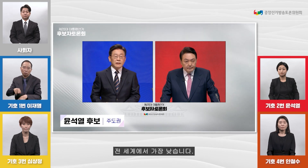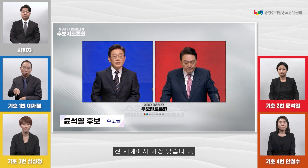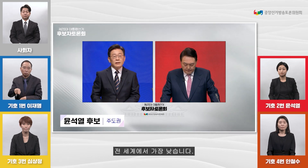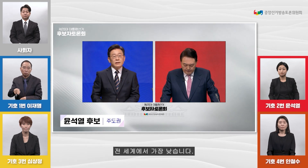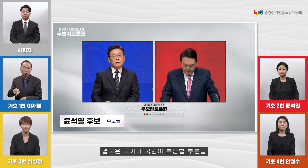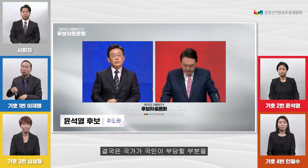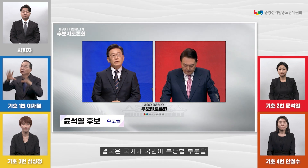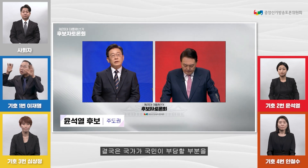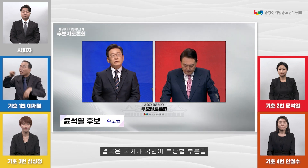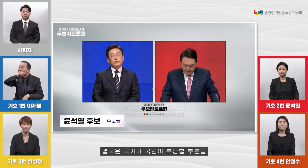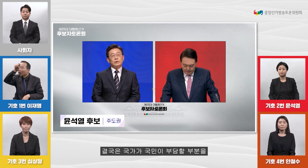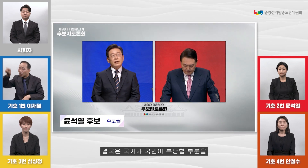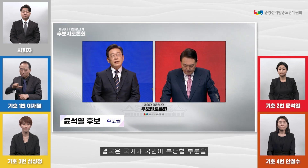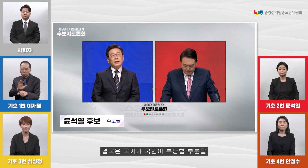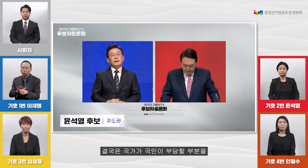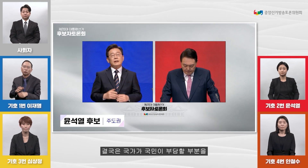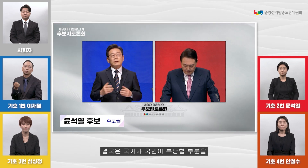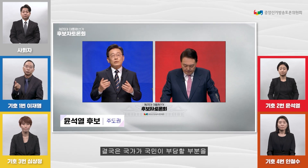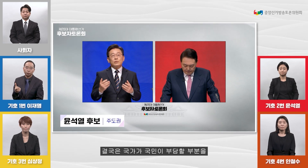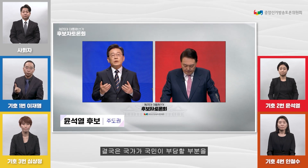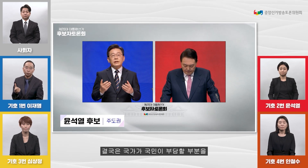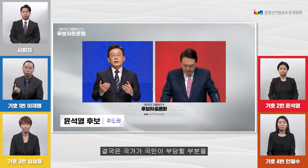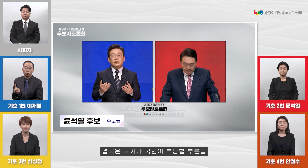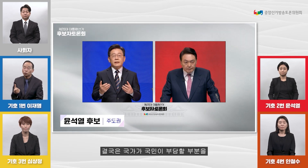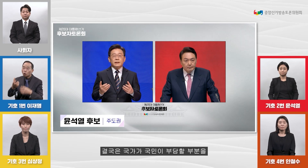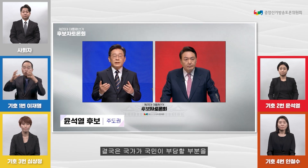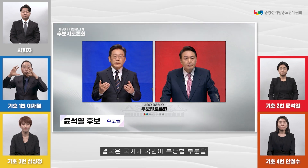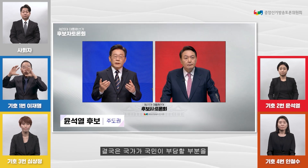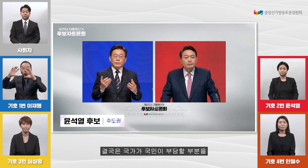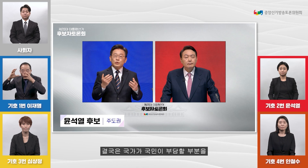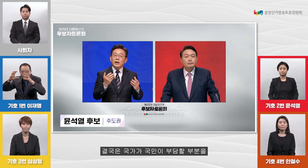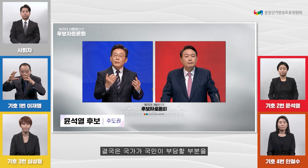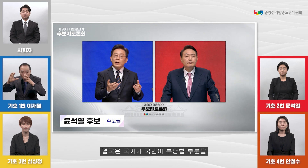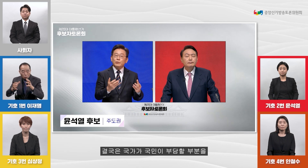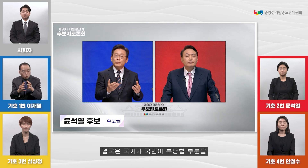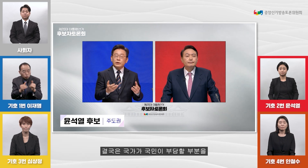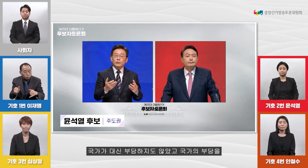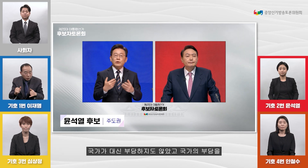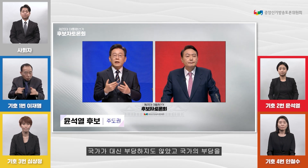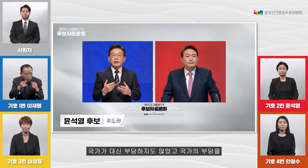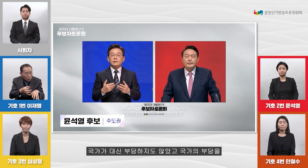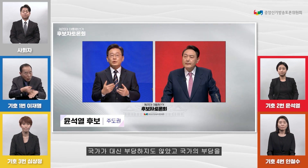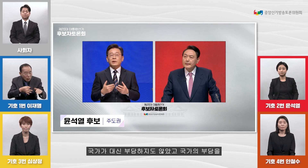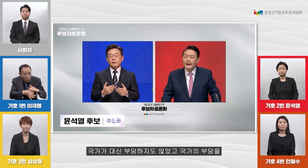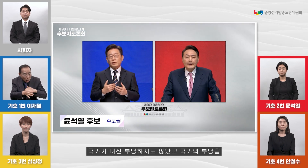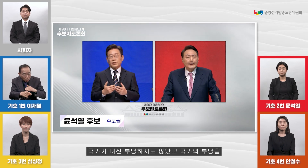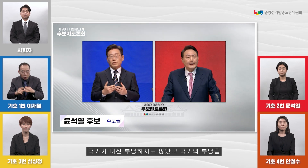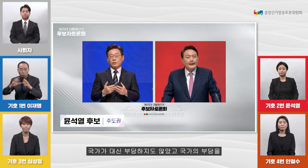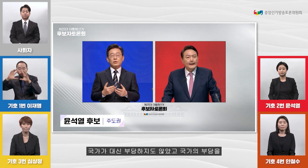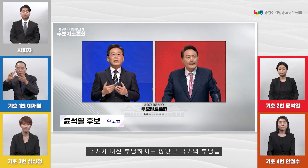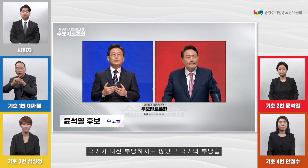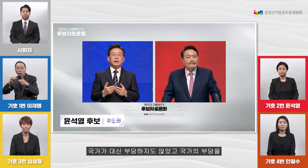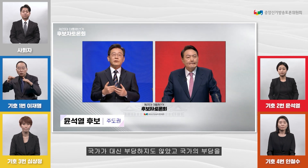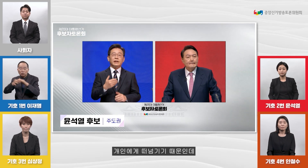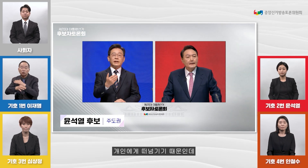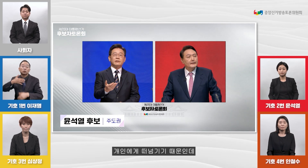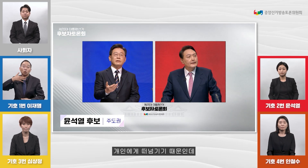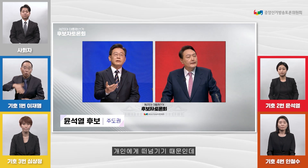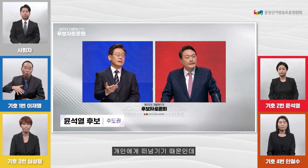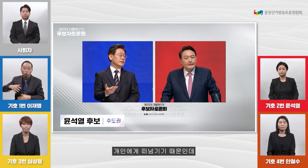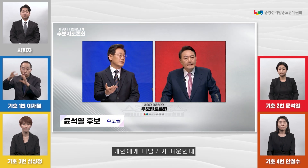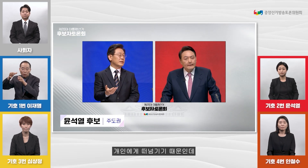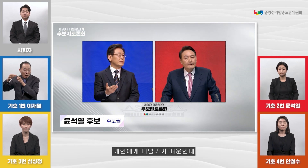낮습니다. 결국은 국가가 국민이 부담할 부분을 국가가 대신 부담하지도 않았고 국가의 부담을